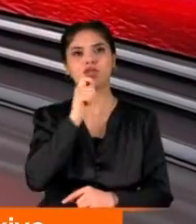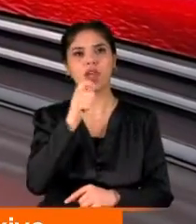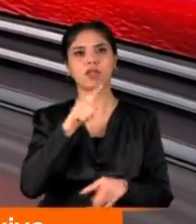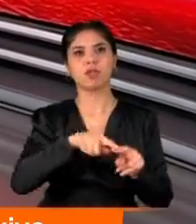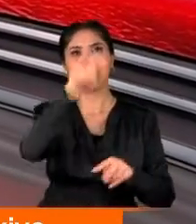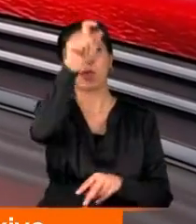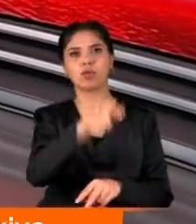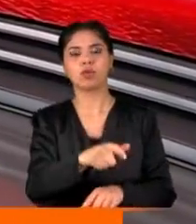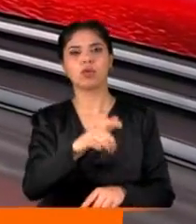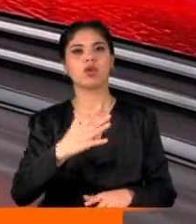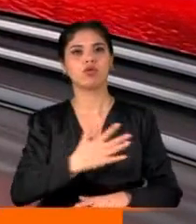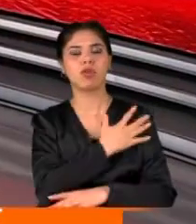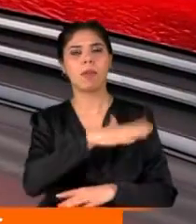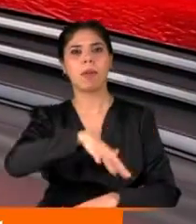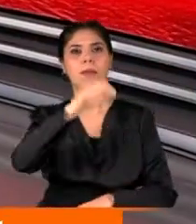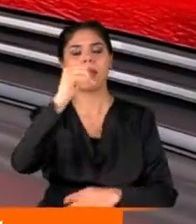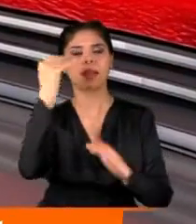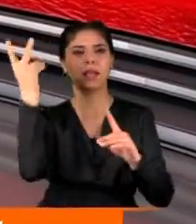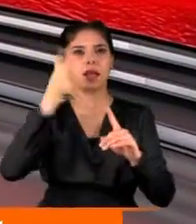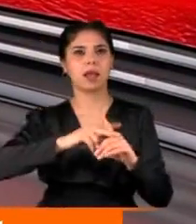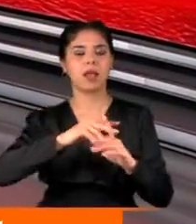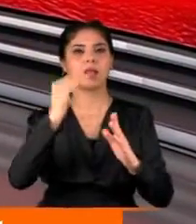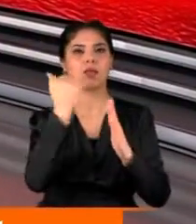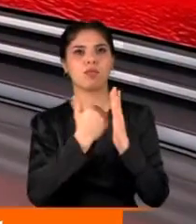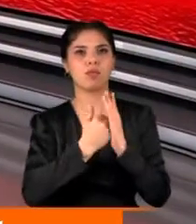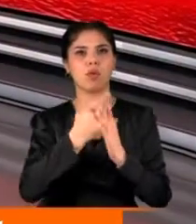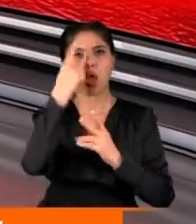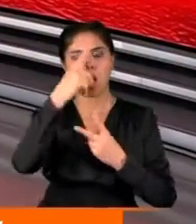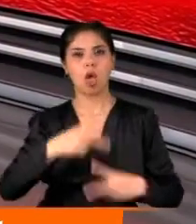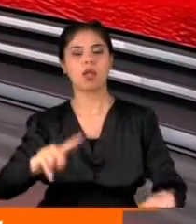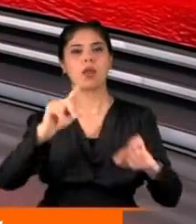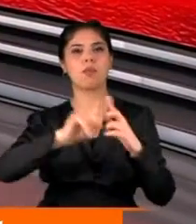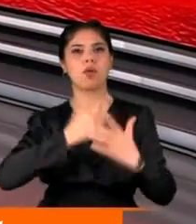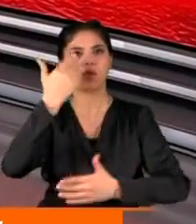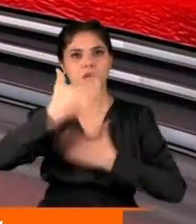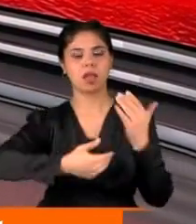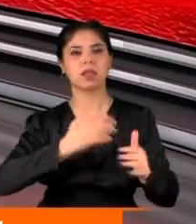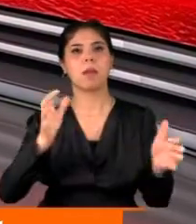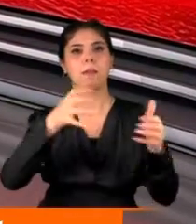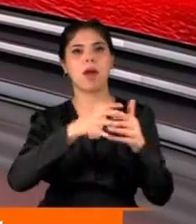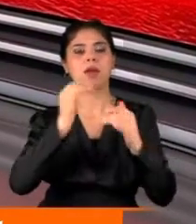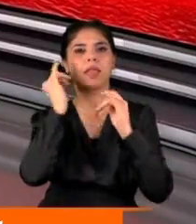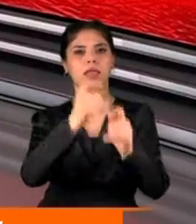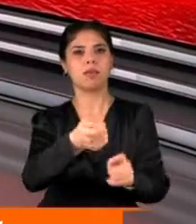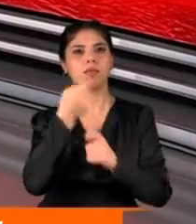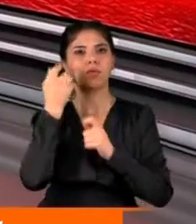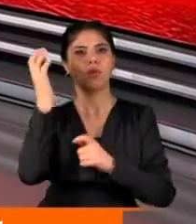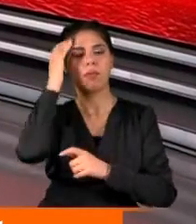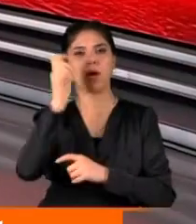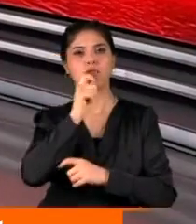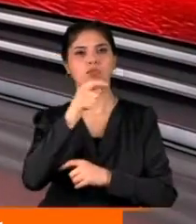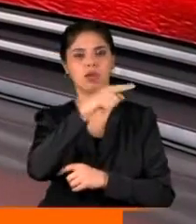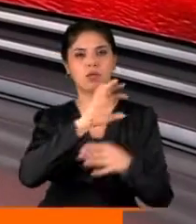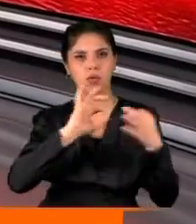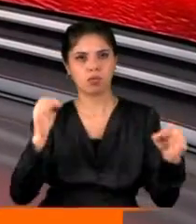CHP Genel Merkezi'nden katıldığı bir yayında özerklik projesini anlattı. Parti tabanında bile tepki çeken yeni baş danışmanın